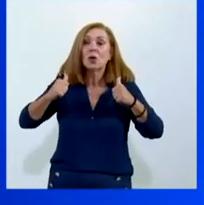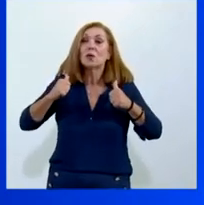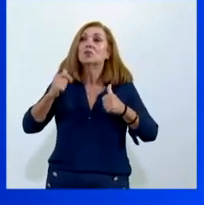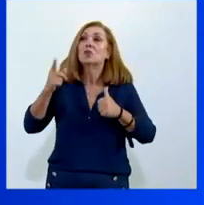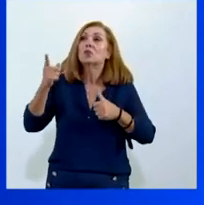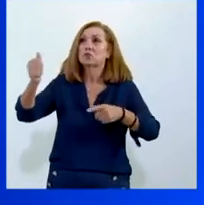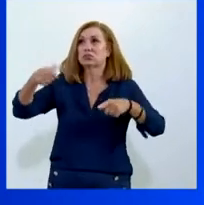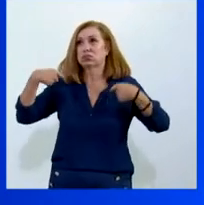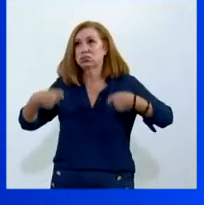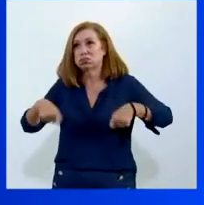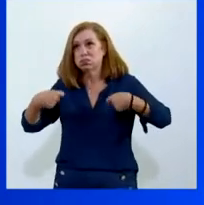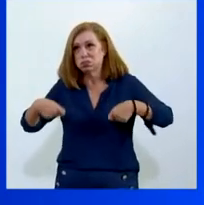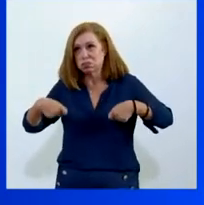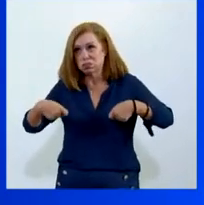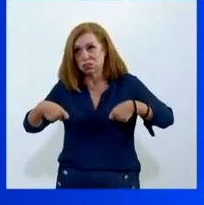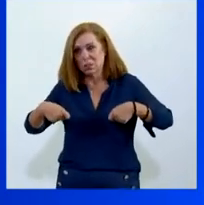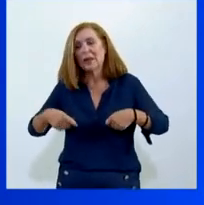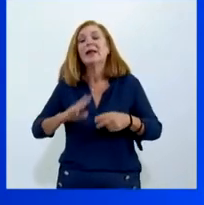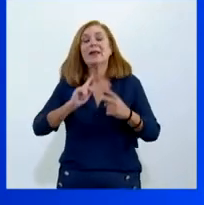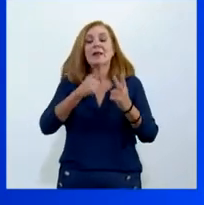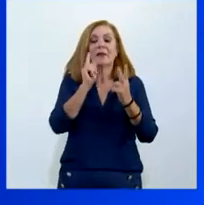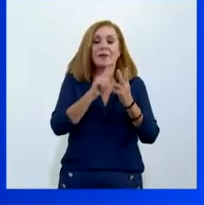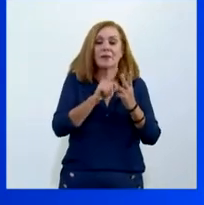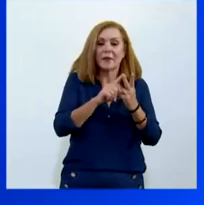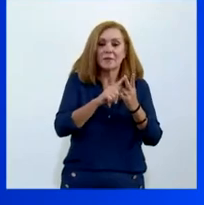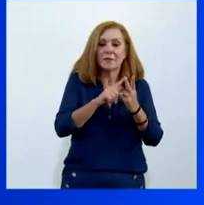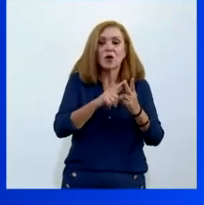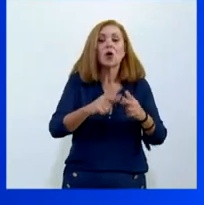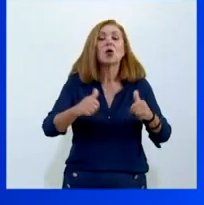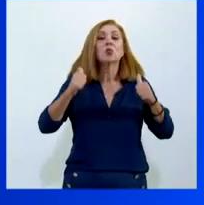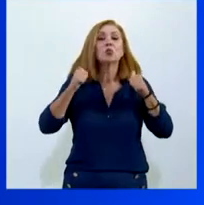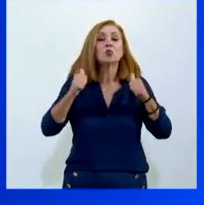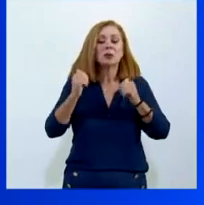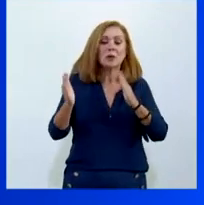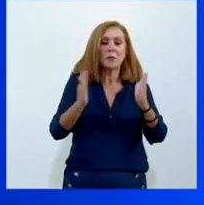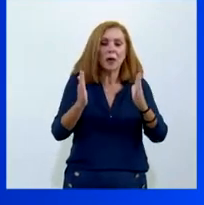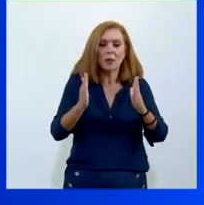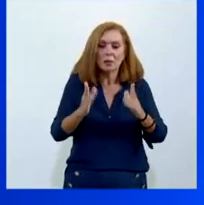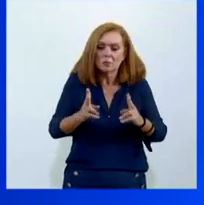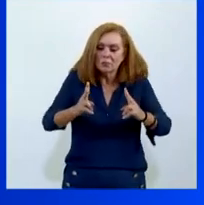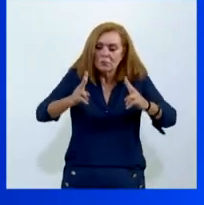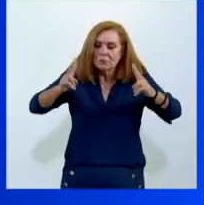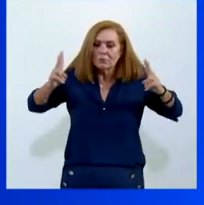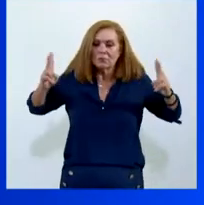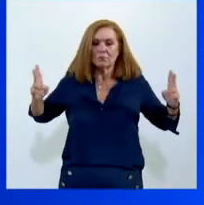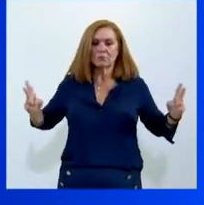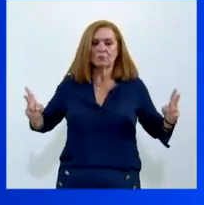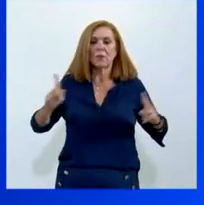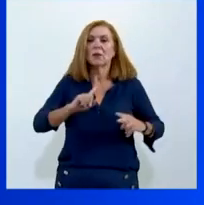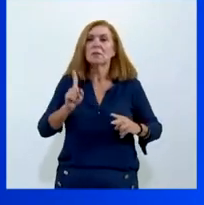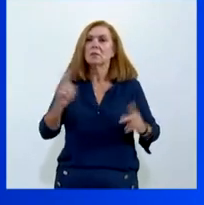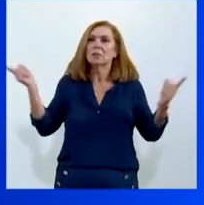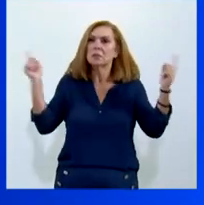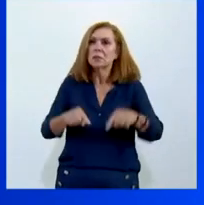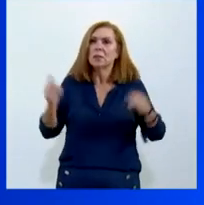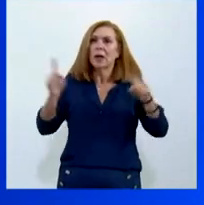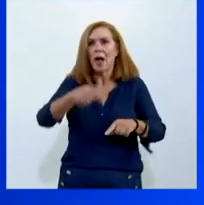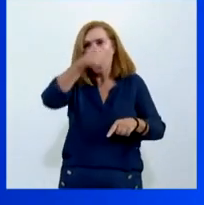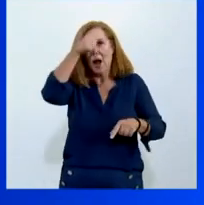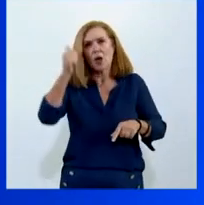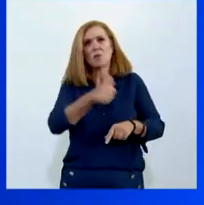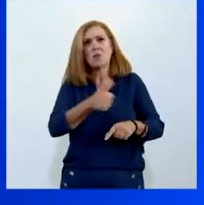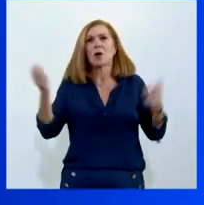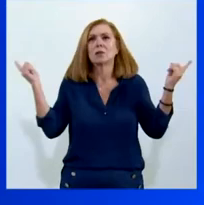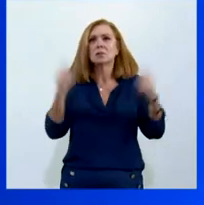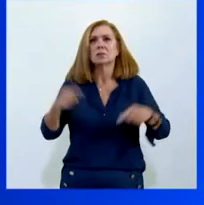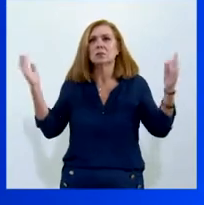εισοδήματος. Και το δεύτερο, να διευρύνουμε την τουριστική περίοδο, έτσι ώστε οι επισκέπτες να μην έρχονται μόνο κατά καλό καιρό, αλλά να απολαμβάνουν τις